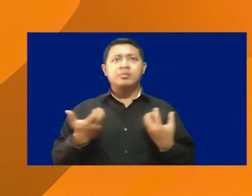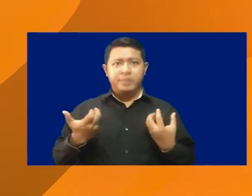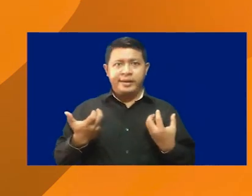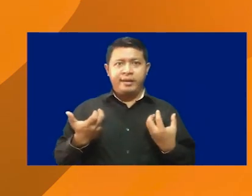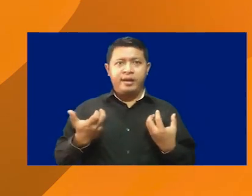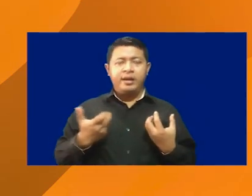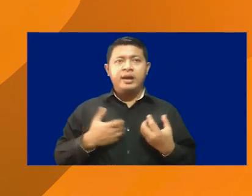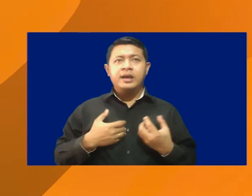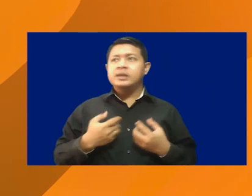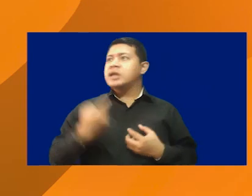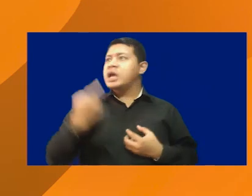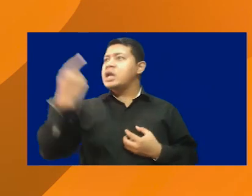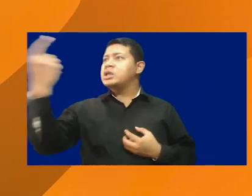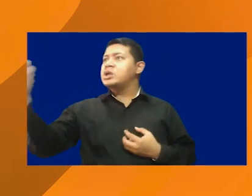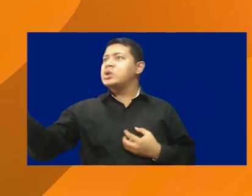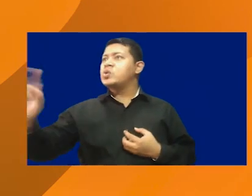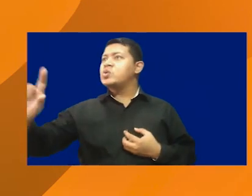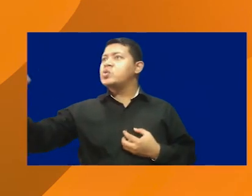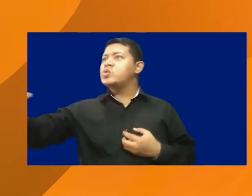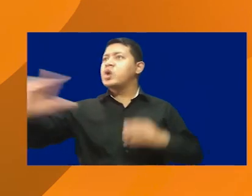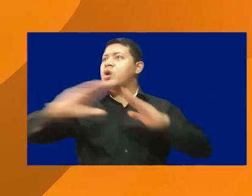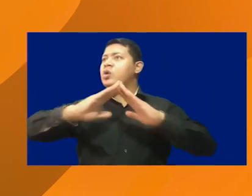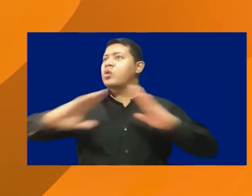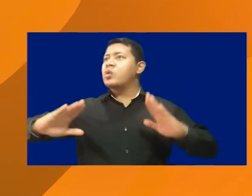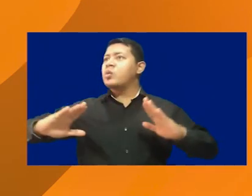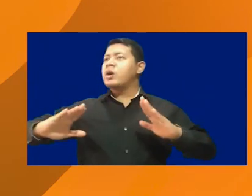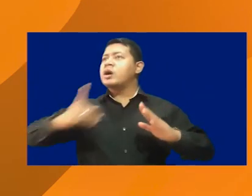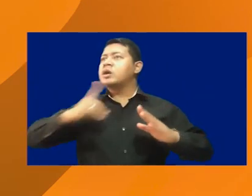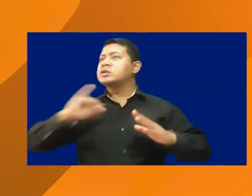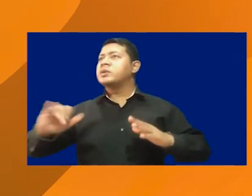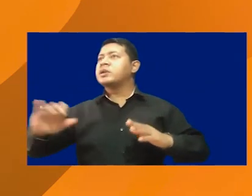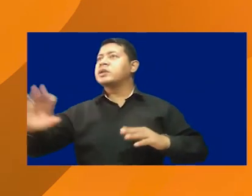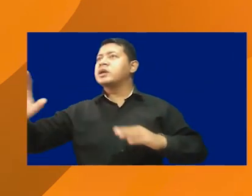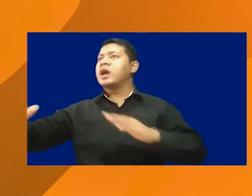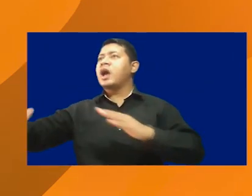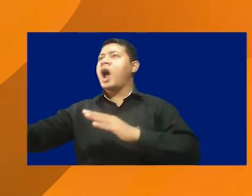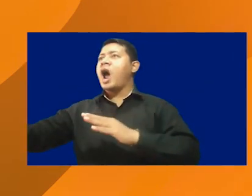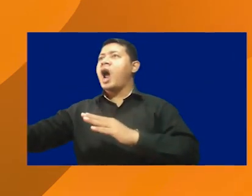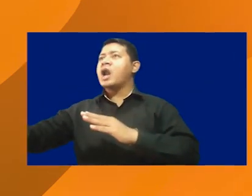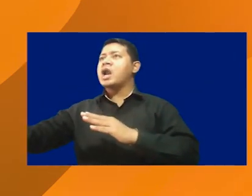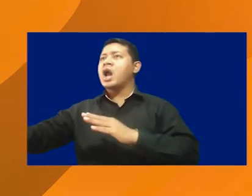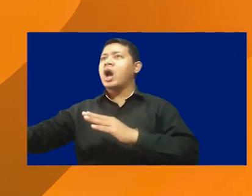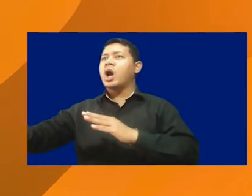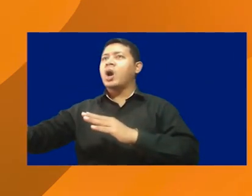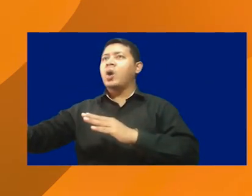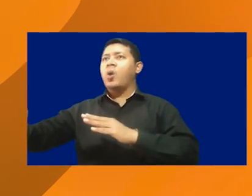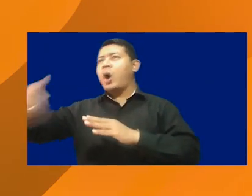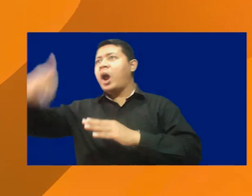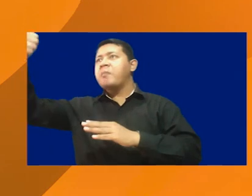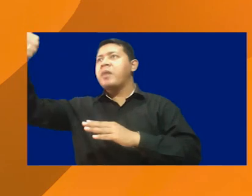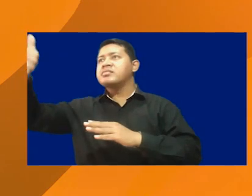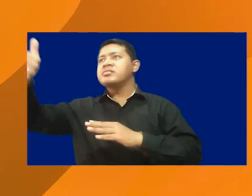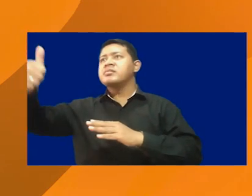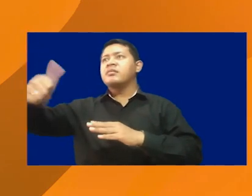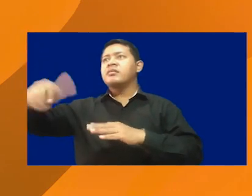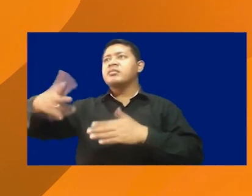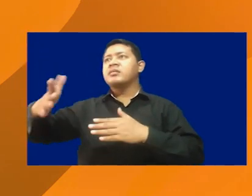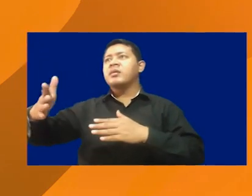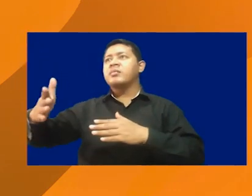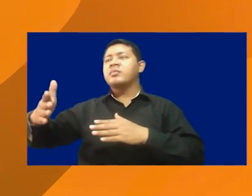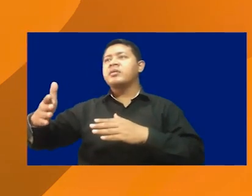di luar, pada umumnya, saya menunjukkan diri yang seperti anak teladan, murid